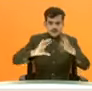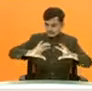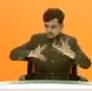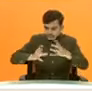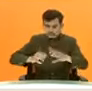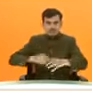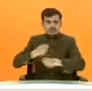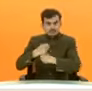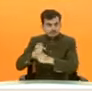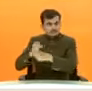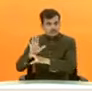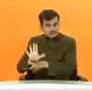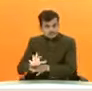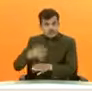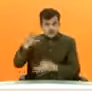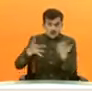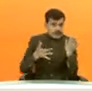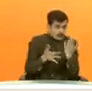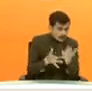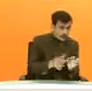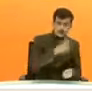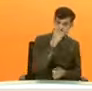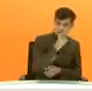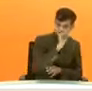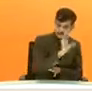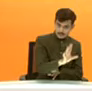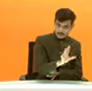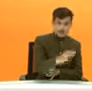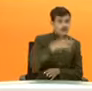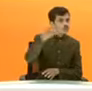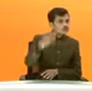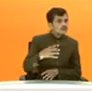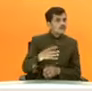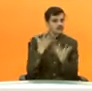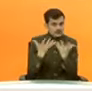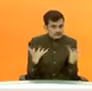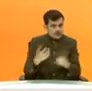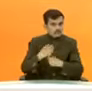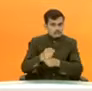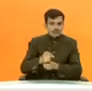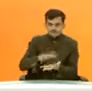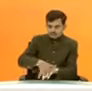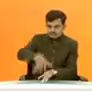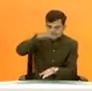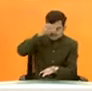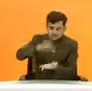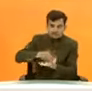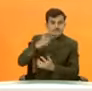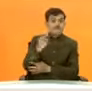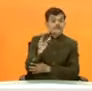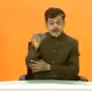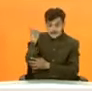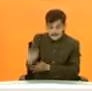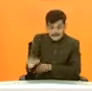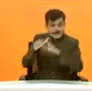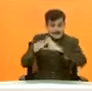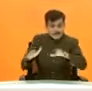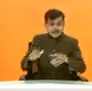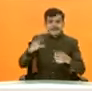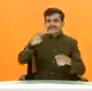से लेकर टेक्नोलॉजी का उपयोग करके नए प्रोडक्ट्स बनाना सीख रहे हैं। उन्हें